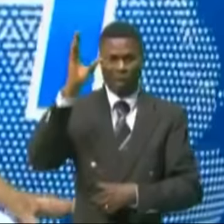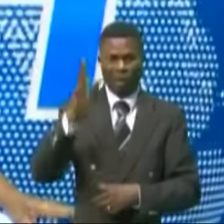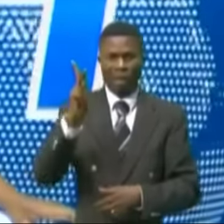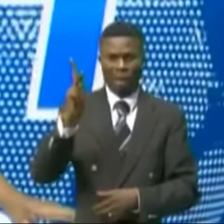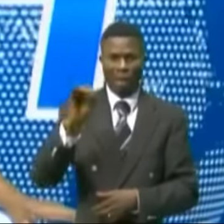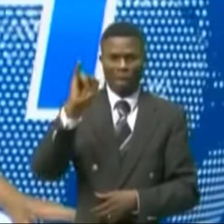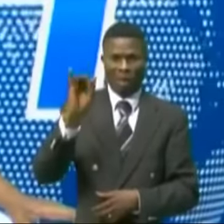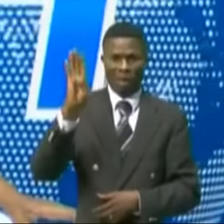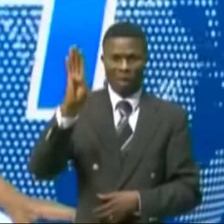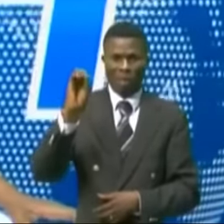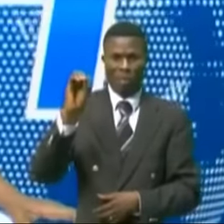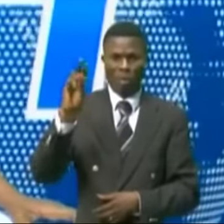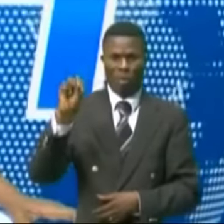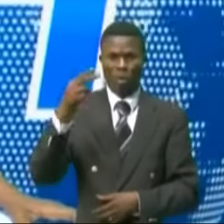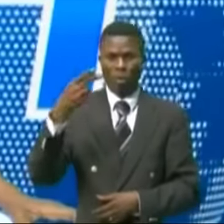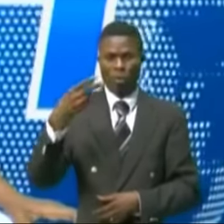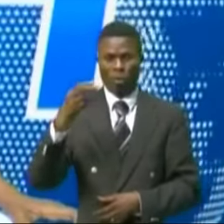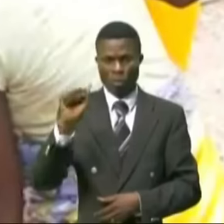Kibombo, Malumbela.